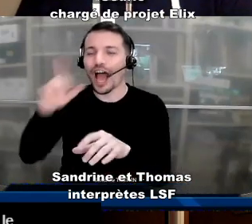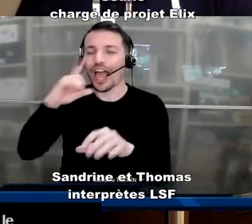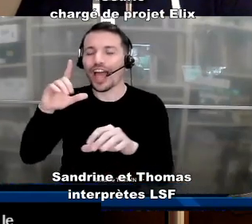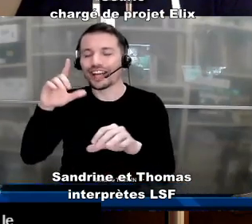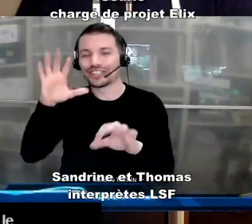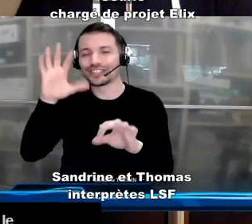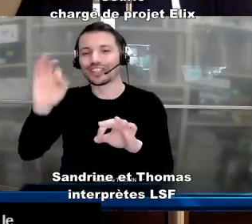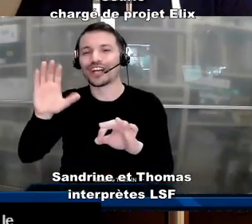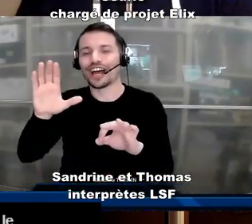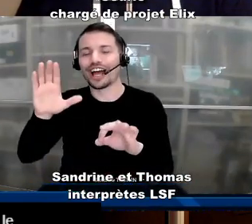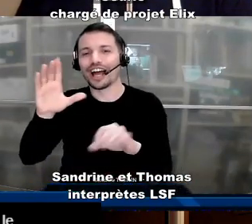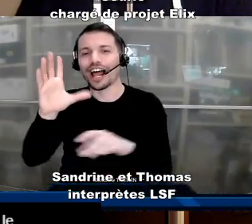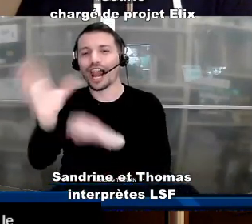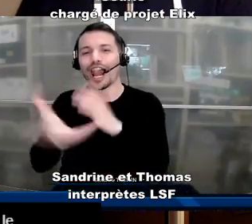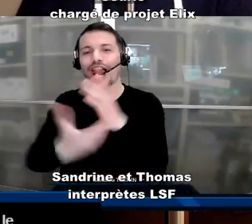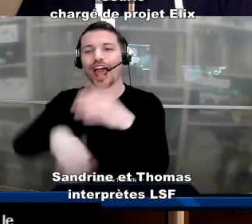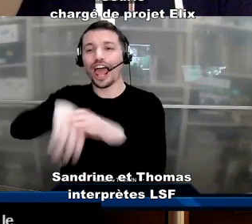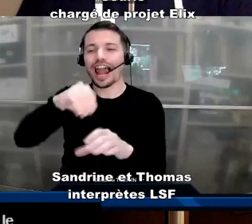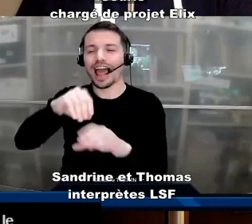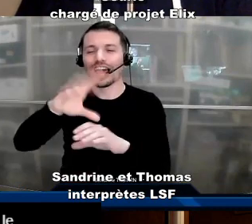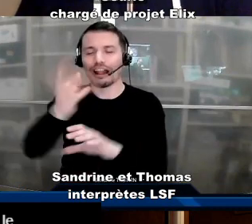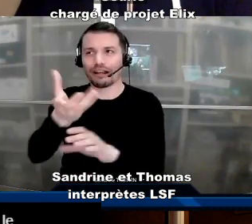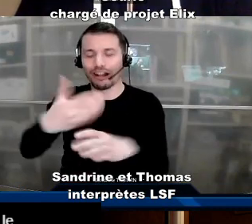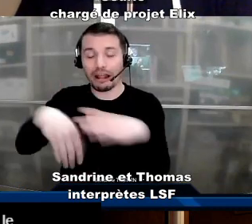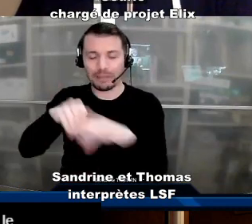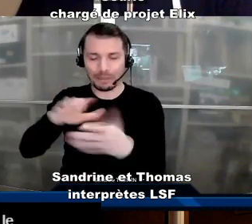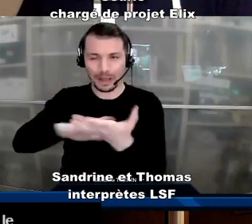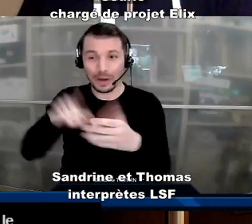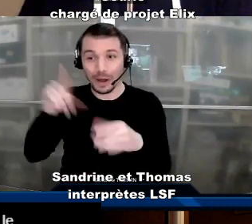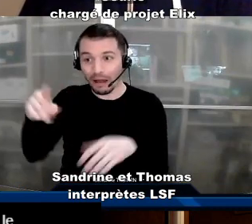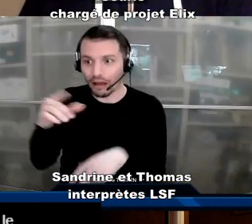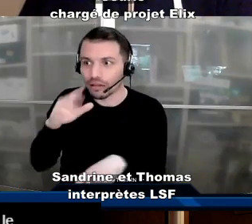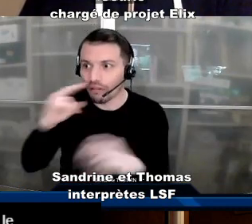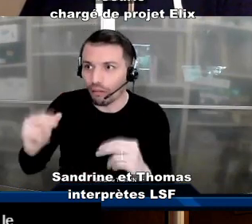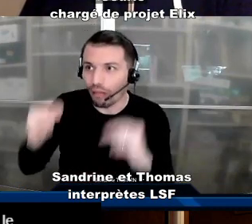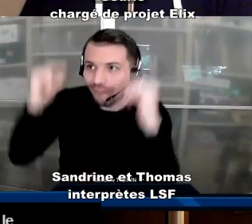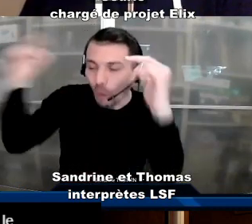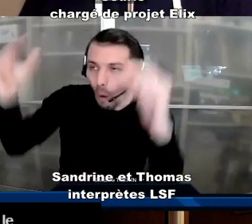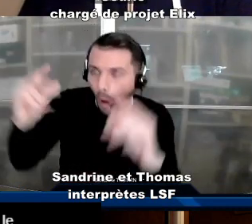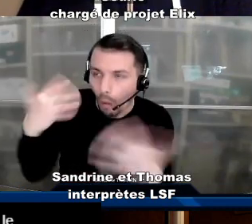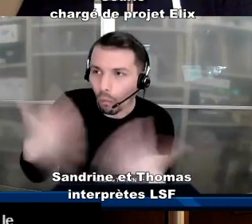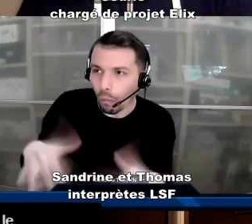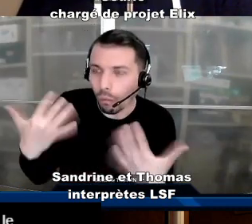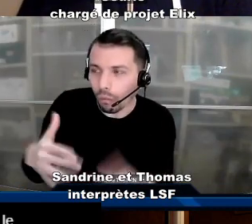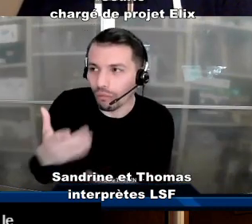mais jamais j'arriverai à ce niveau-là. C'est pas possible.